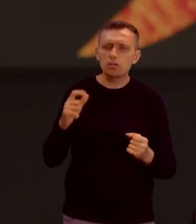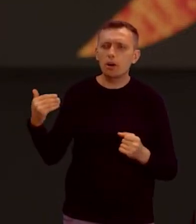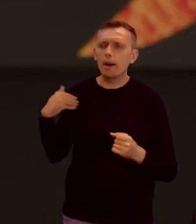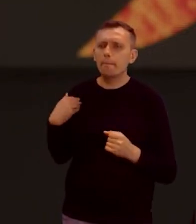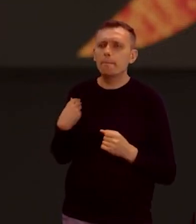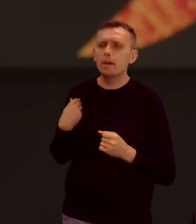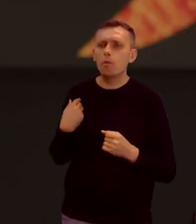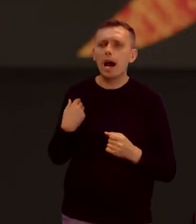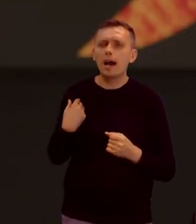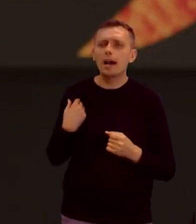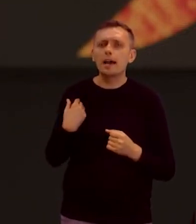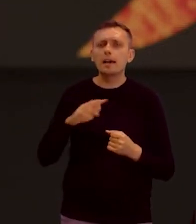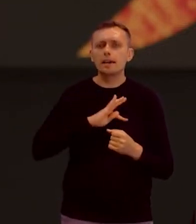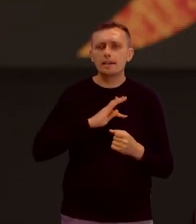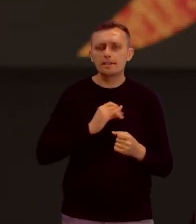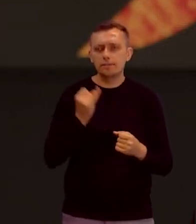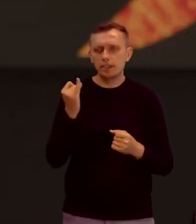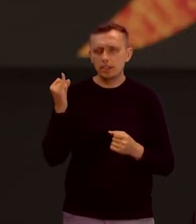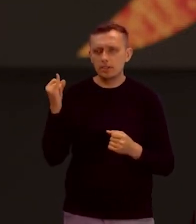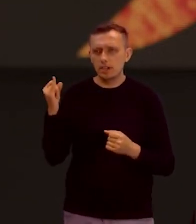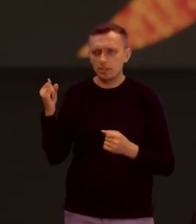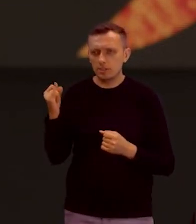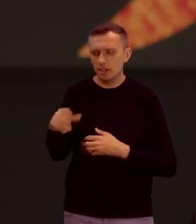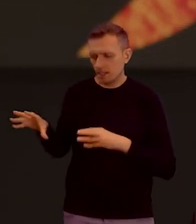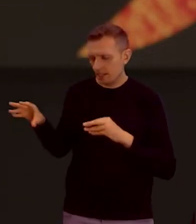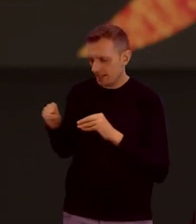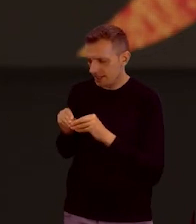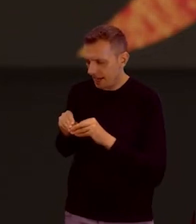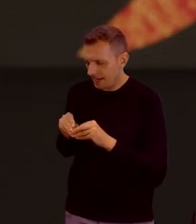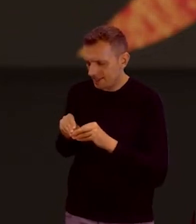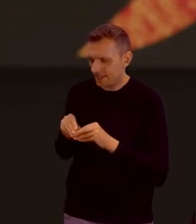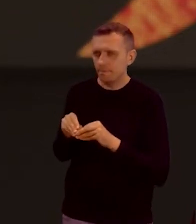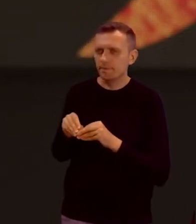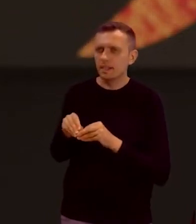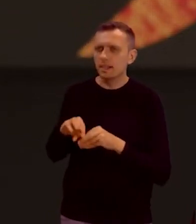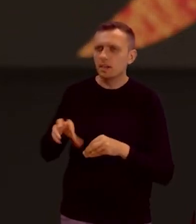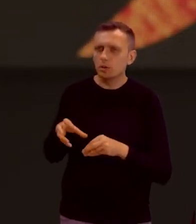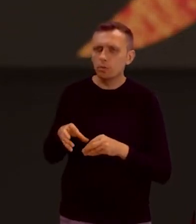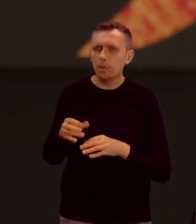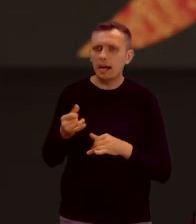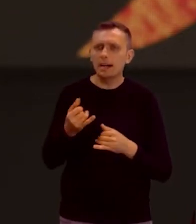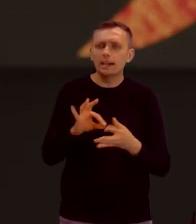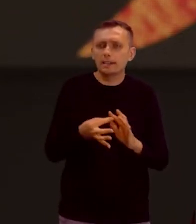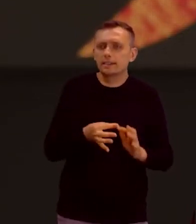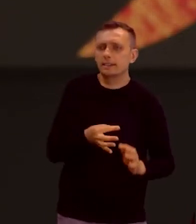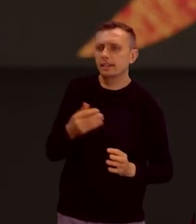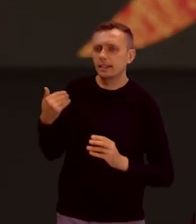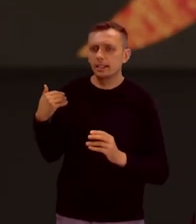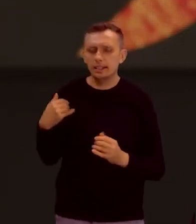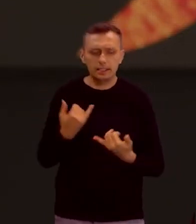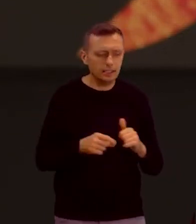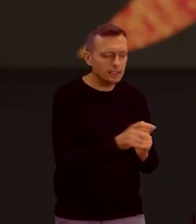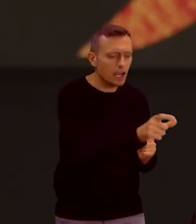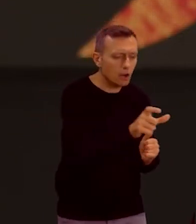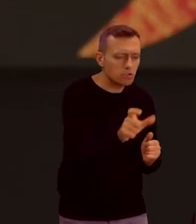w nich swoich obrońców, był blisko z nimi, gdy był fałszywie oskarżany, to